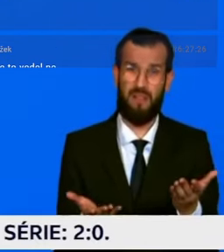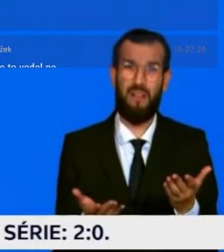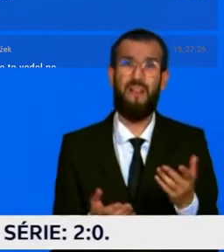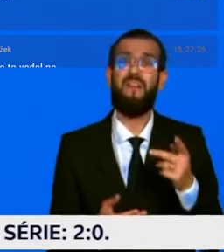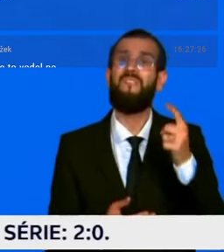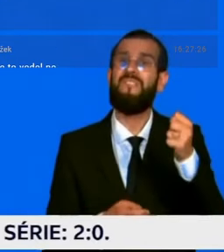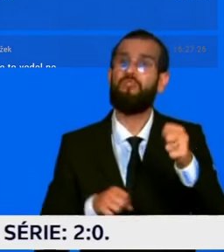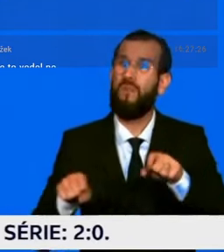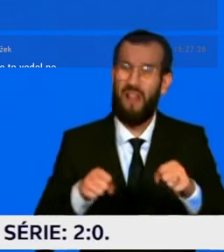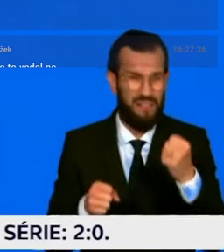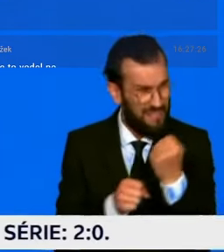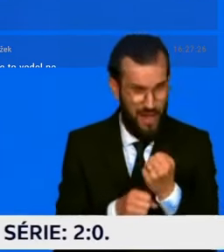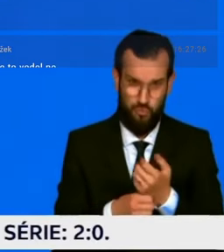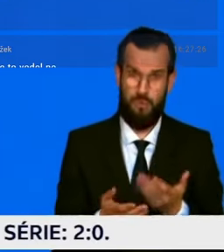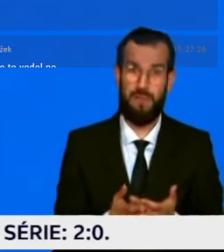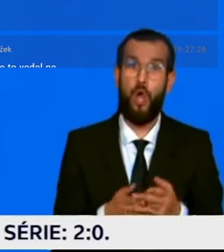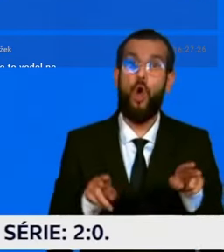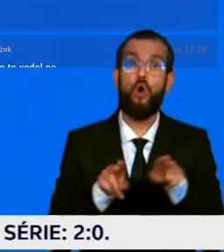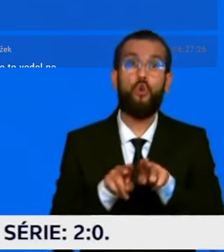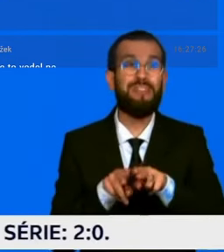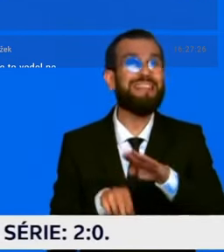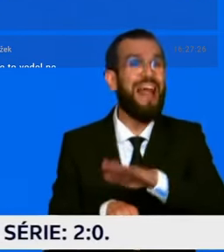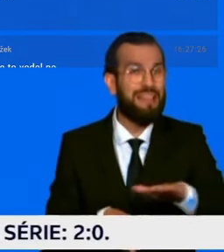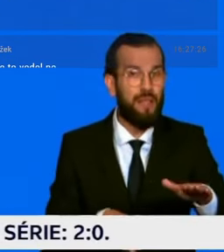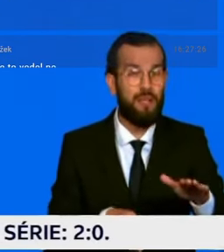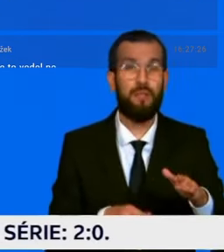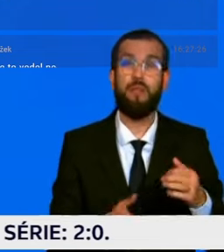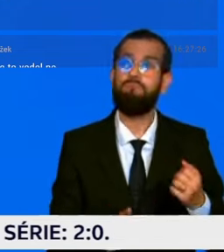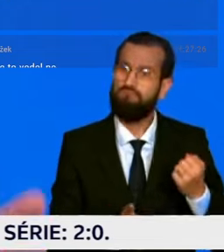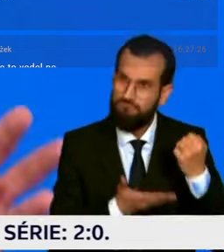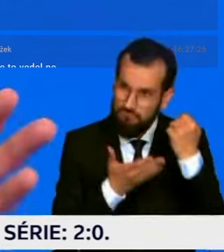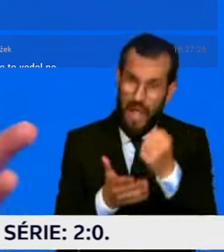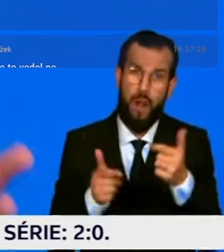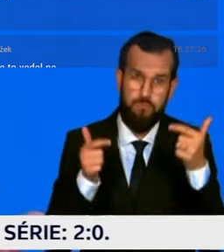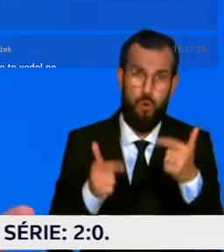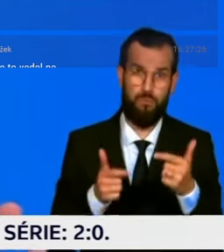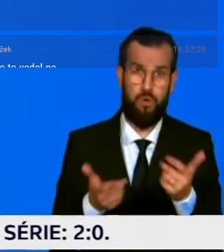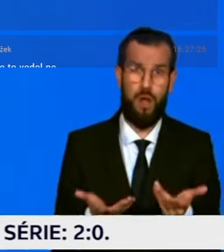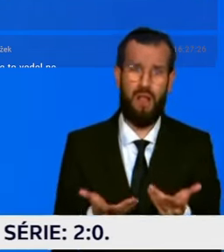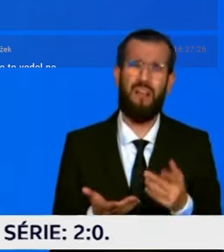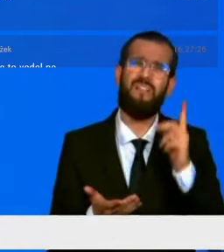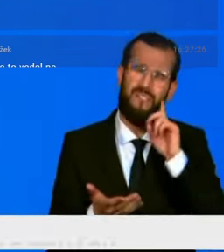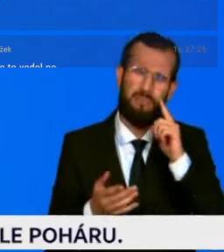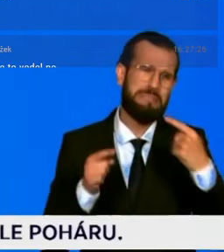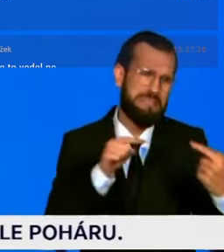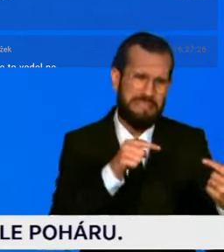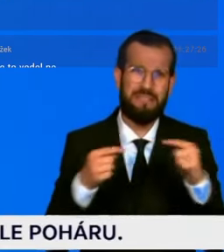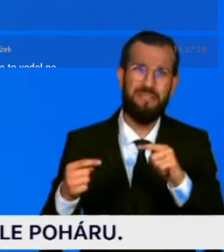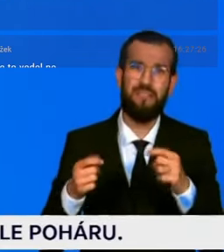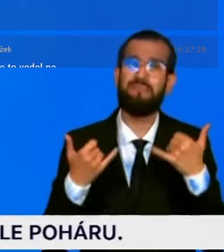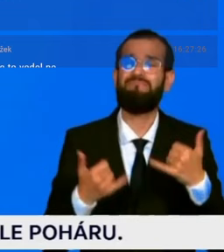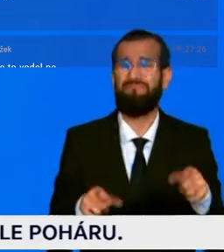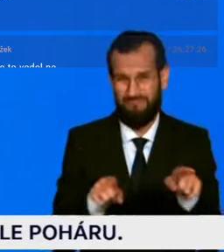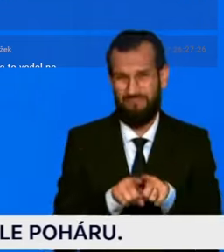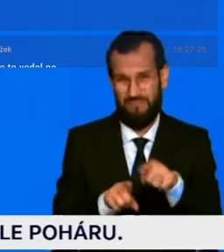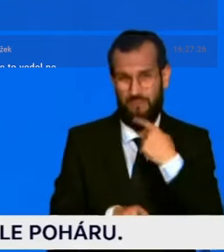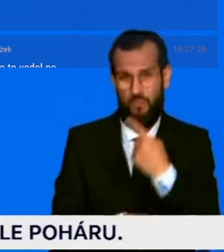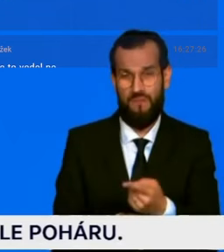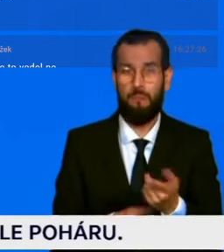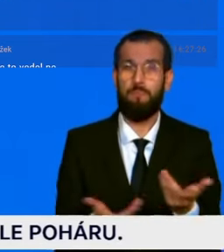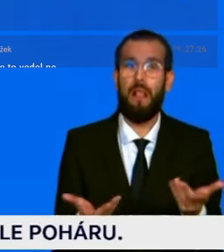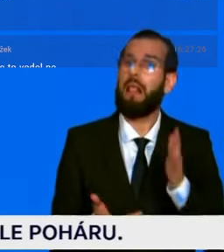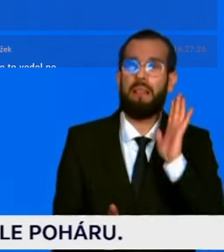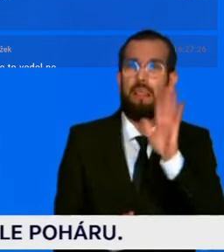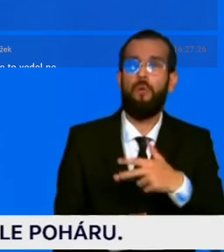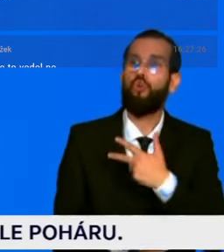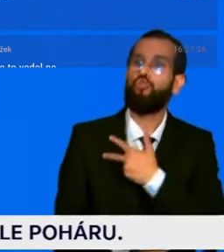Róberta Fica prišlo pre rodiny s deťmi taký to je jednoducho fakt že tu bol spor že ja aj teraz vám poviem že by nemali byť